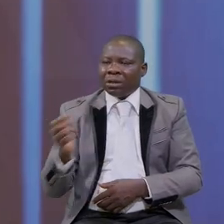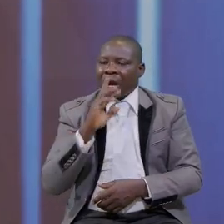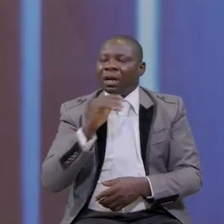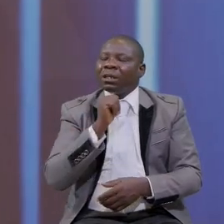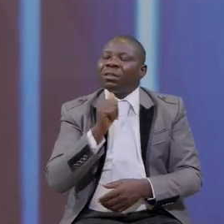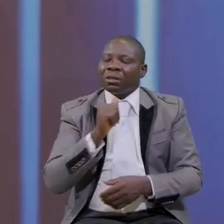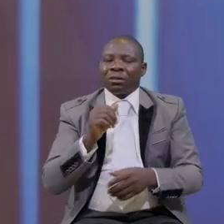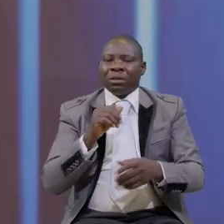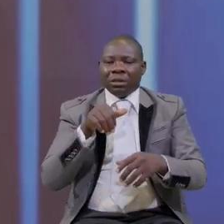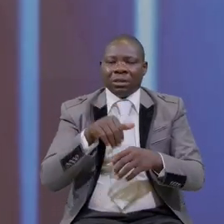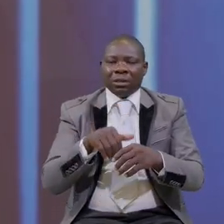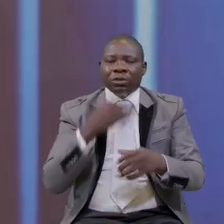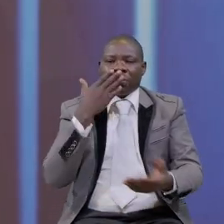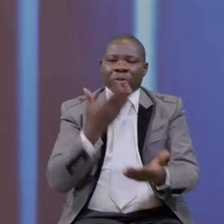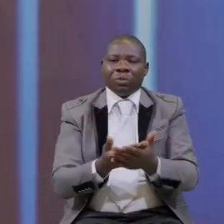ne se parlaient plus.